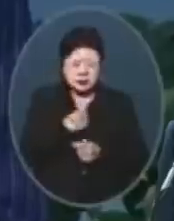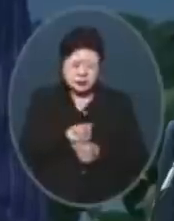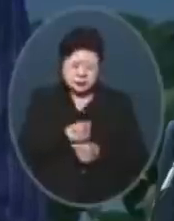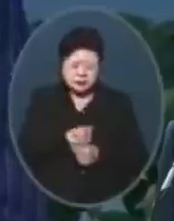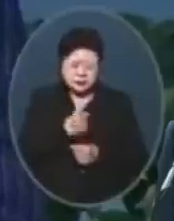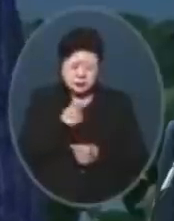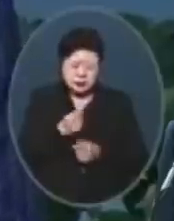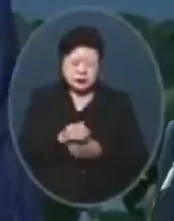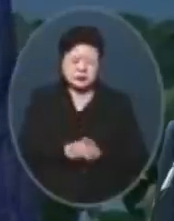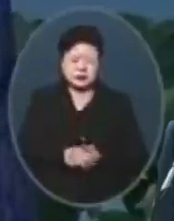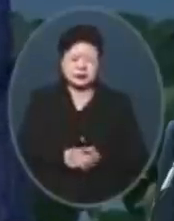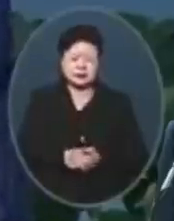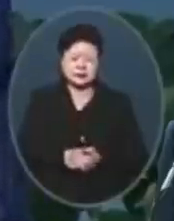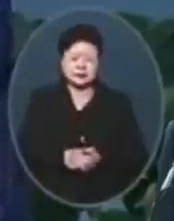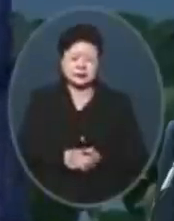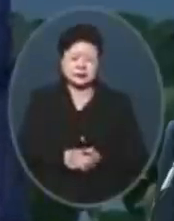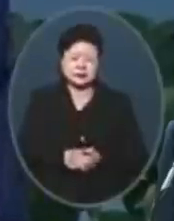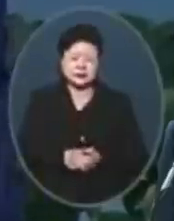하기를 원하시니까요.